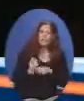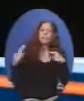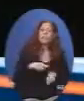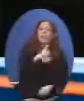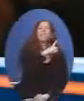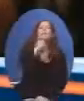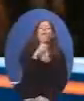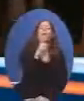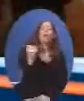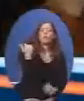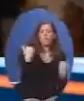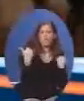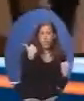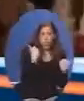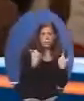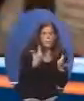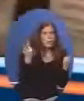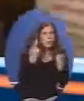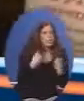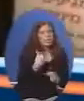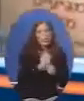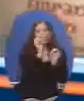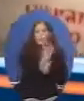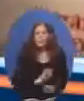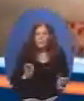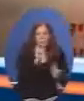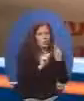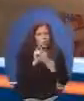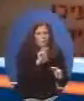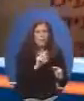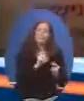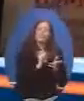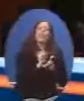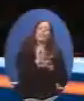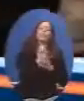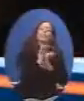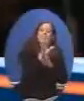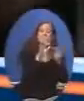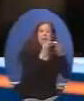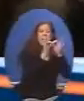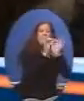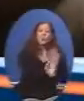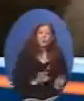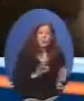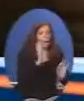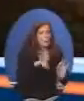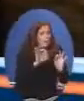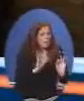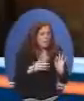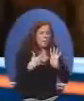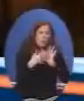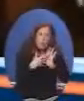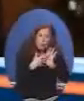מאות, אבל מאות רבות של פניות. כמובן שאני לא עושה שום דבר ולא מדבר ולא מוציא לרשת שום דבר, אלא אם כן אני באמת בודק